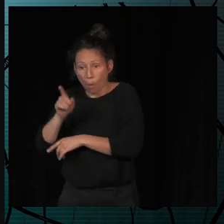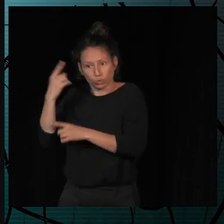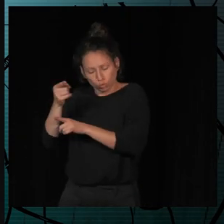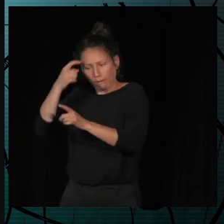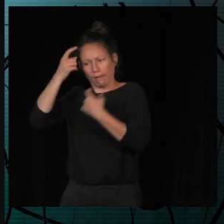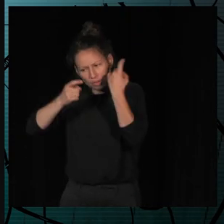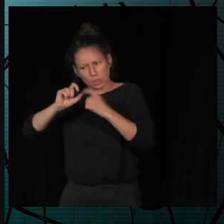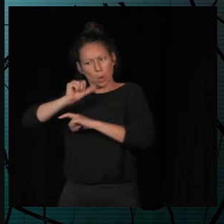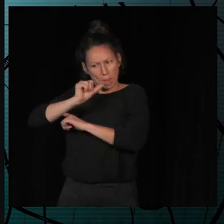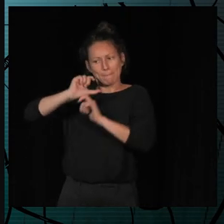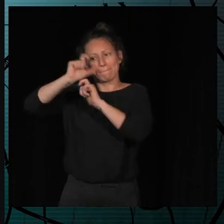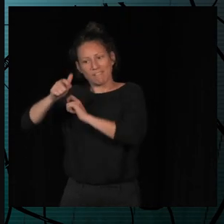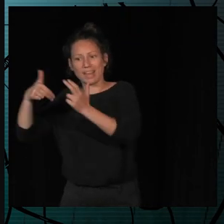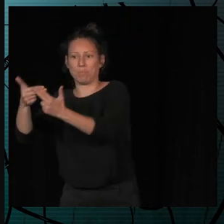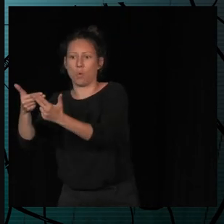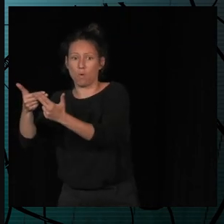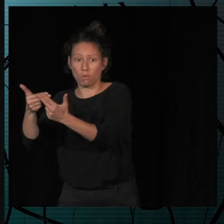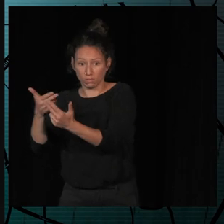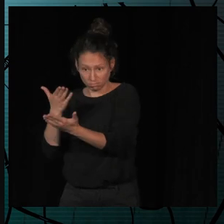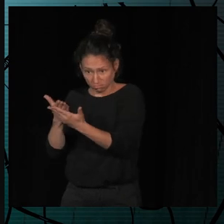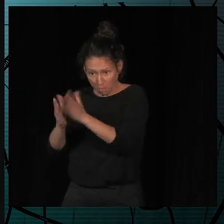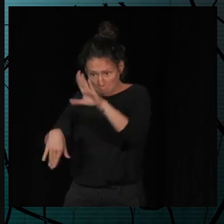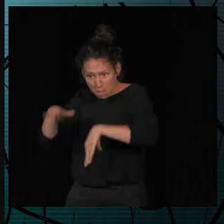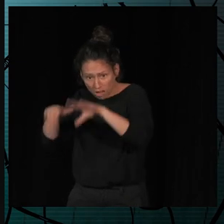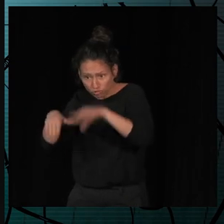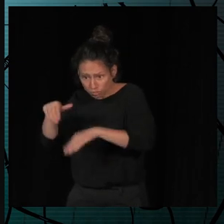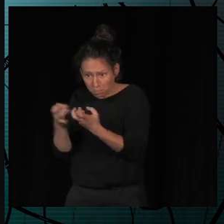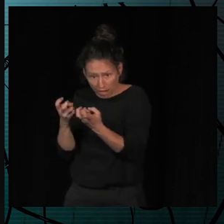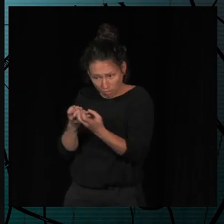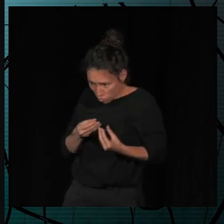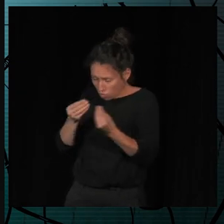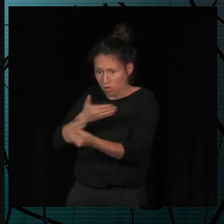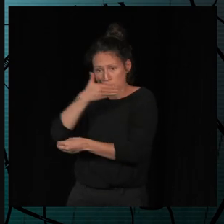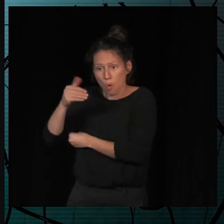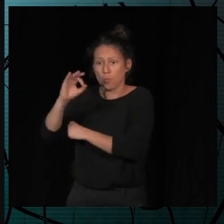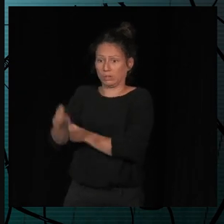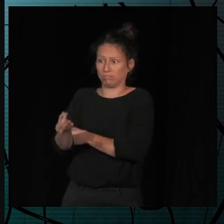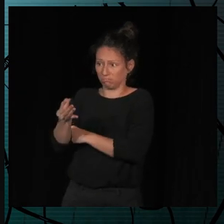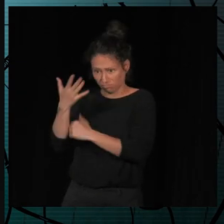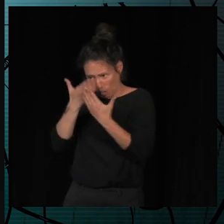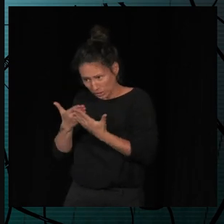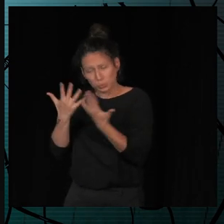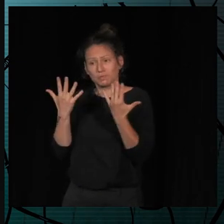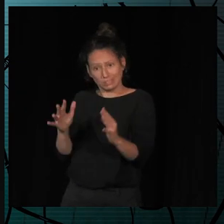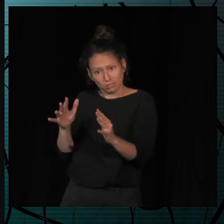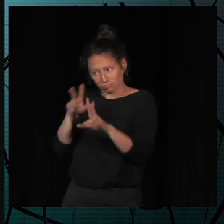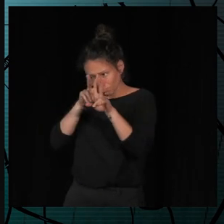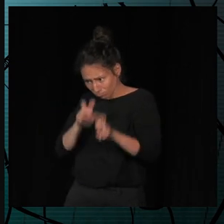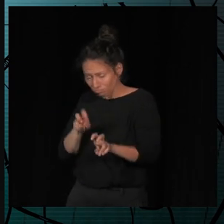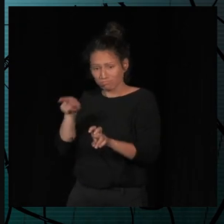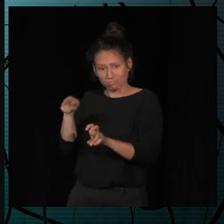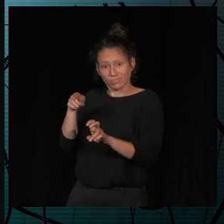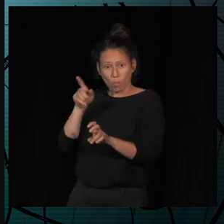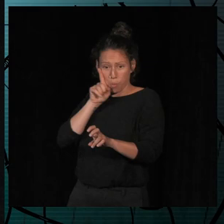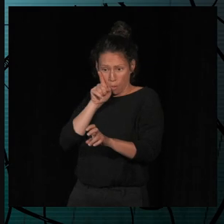scolaire ça marche chez les adultes chez les seiors il y a quelques travaux mais nous on n'est pas expert du tout mais et et je